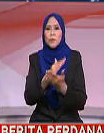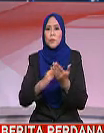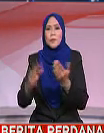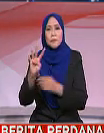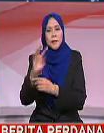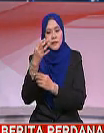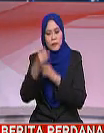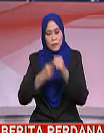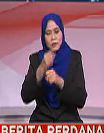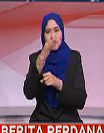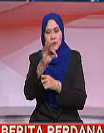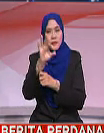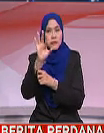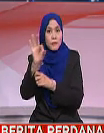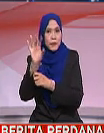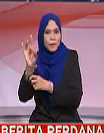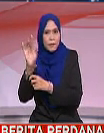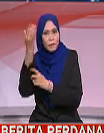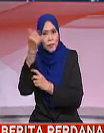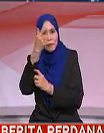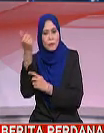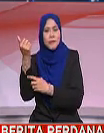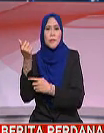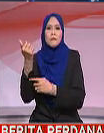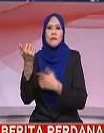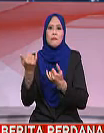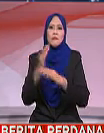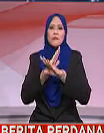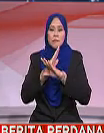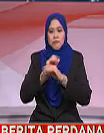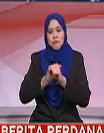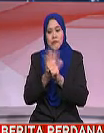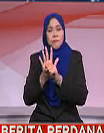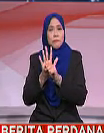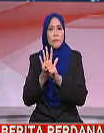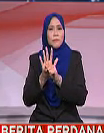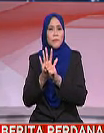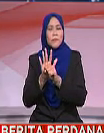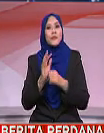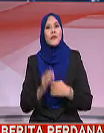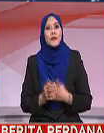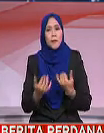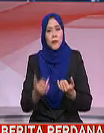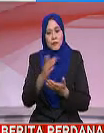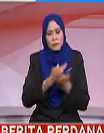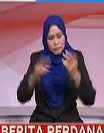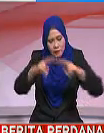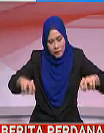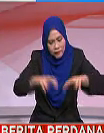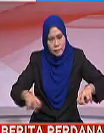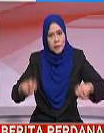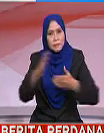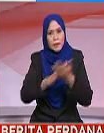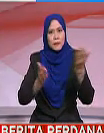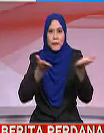keempat 1998 itu berikutan pelaksanaan langkah-langkah membendung penularan COVID-19. Bagi suku dikaji, sektor